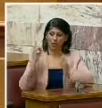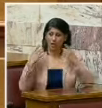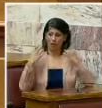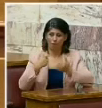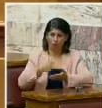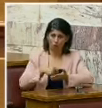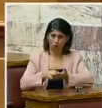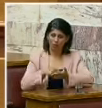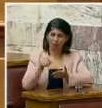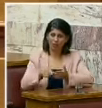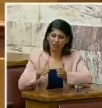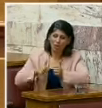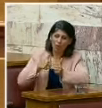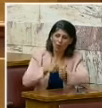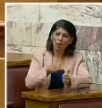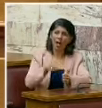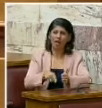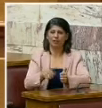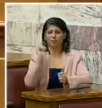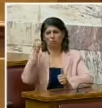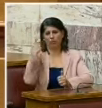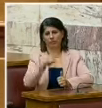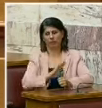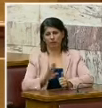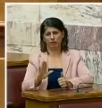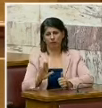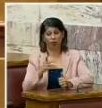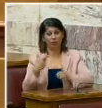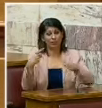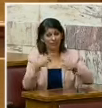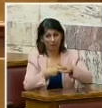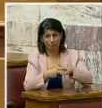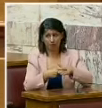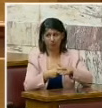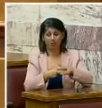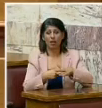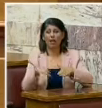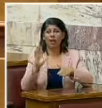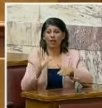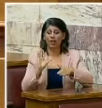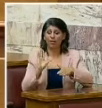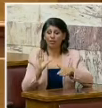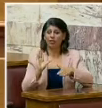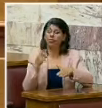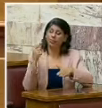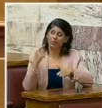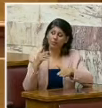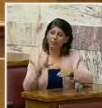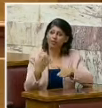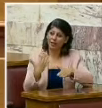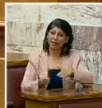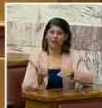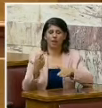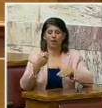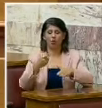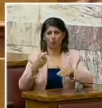απόνερα αυτής της καταστροφικής πολιτικής. Το γεγονός ότι οι τράπεζες δεν ανήκουν πια στο ελληνικό δημόσιο είναι το